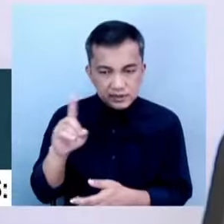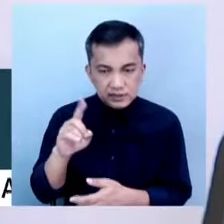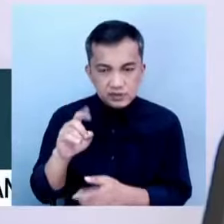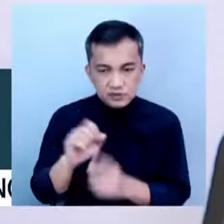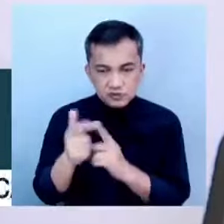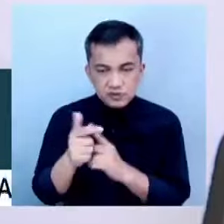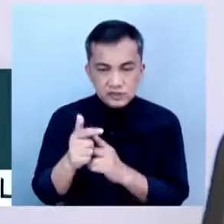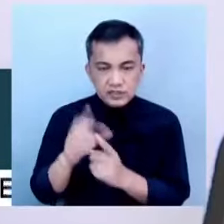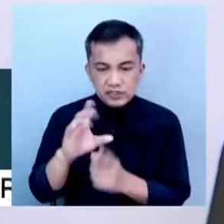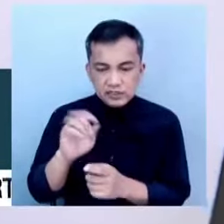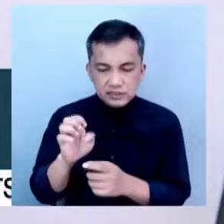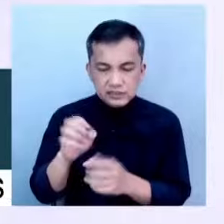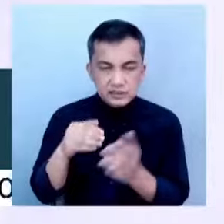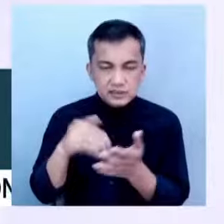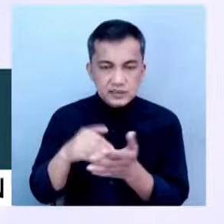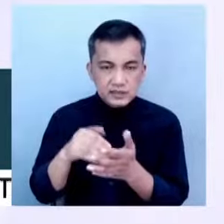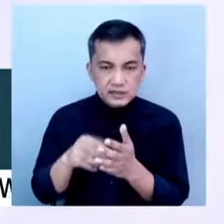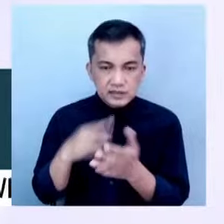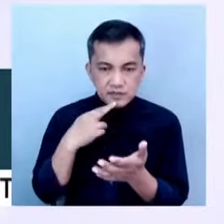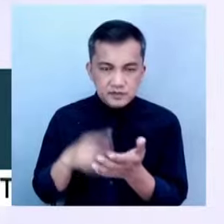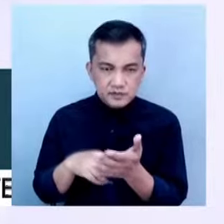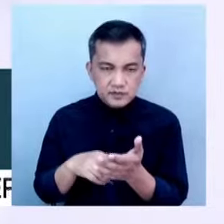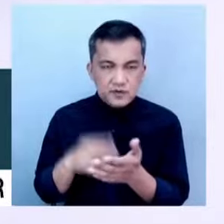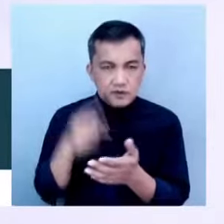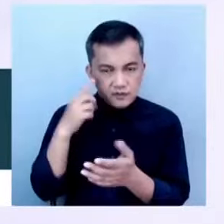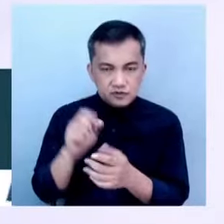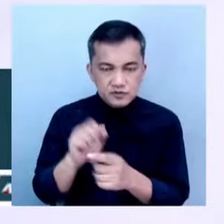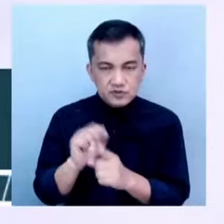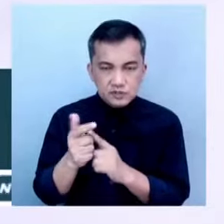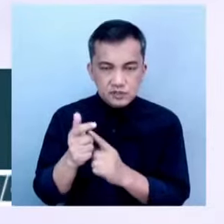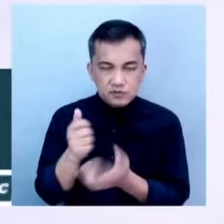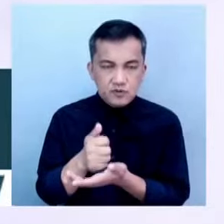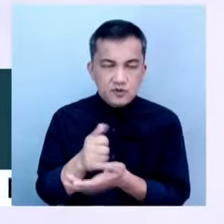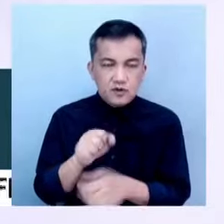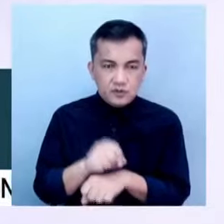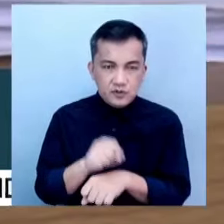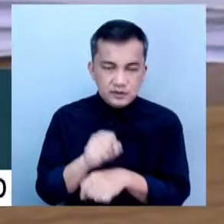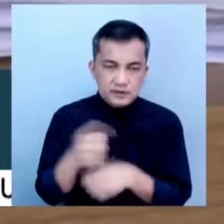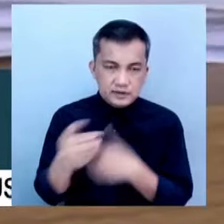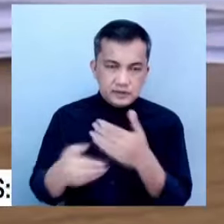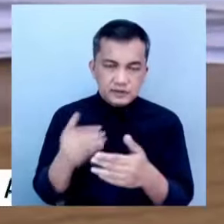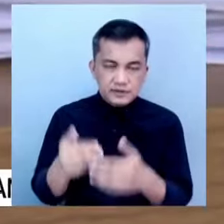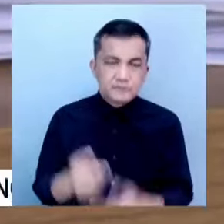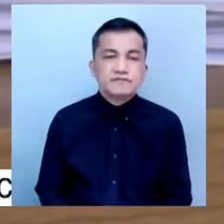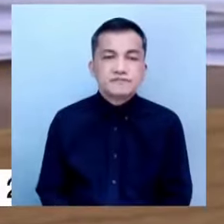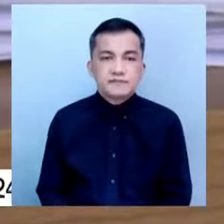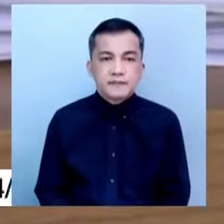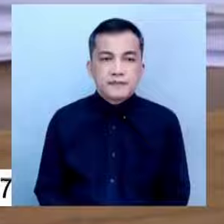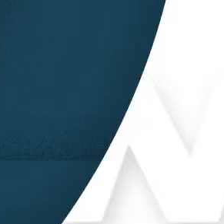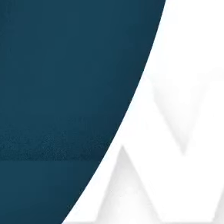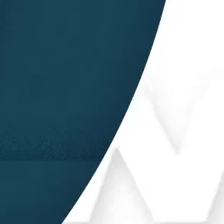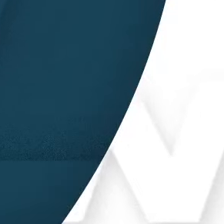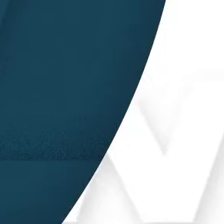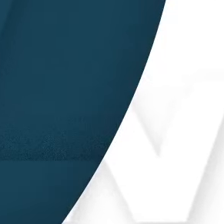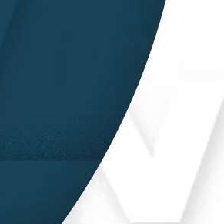reports from the social worker handling the case. Jervis Manahan, ABS-CBN News.